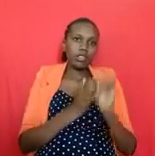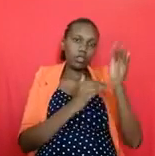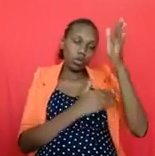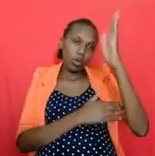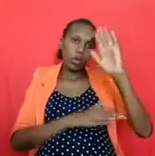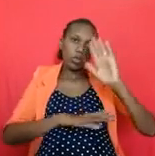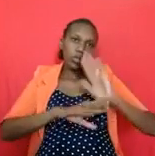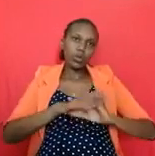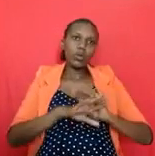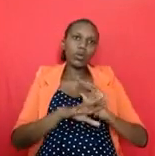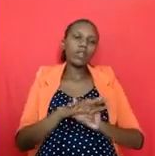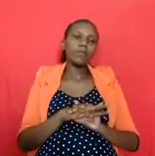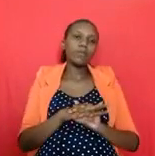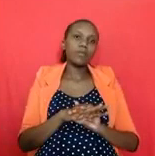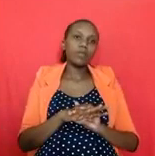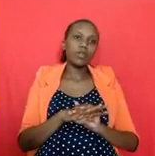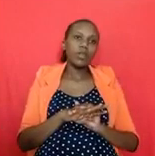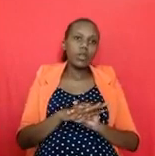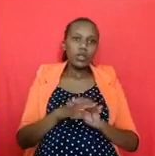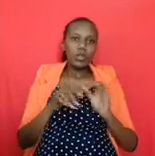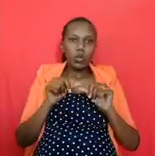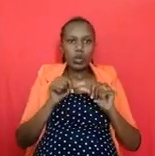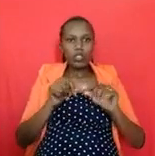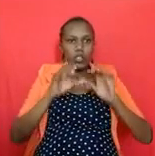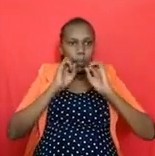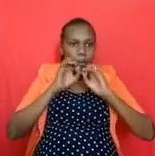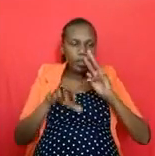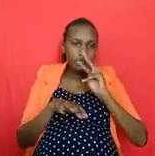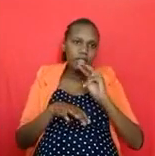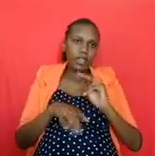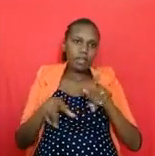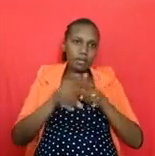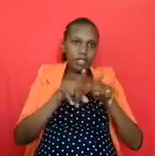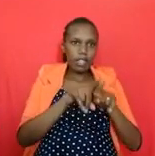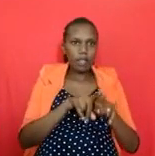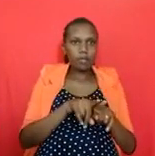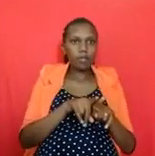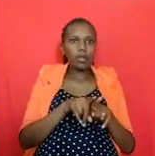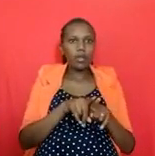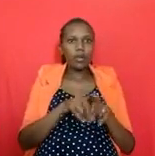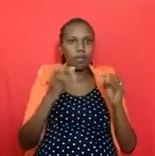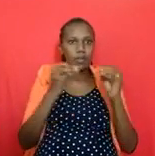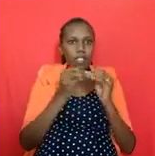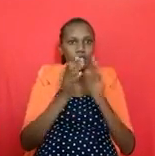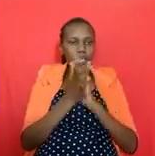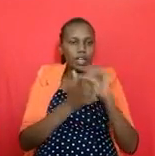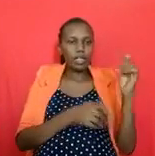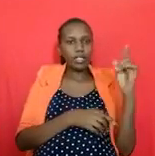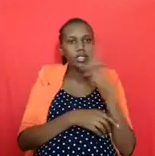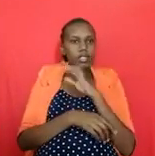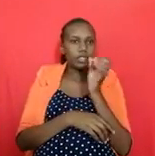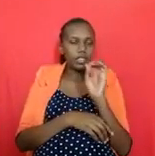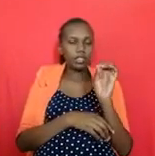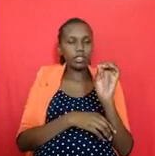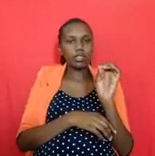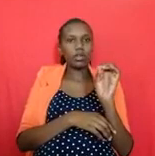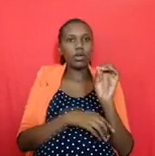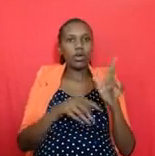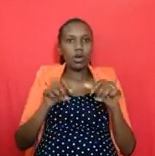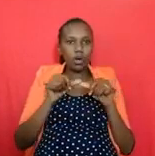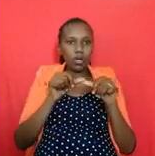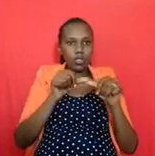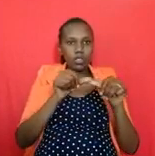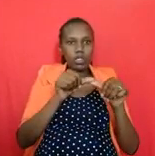mwega na mũtugi ũtũũre ũmarathimĩte na matikanakorane na ũũru orona ũrĩkũ thiĩ na